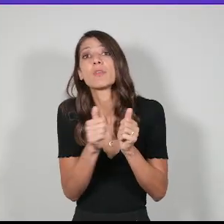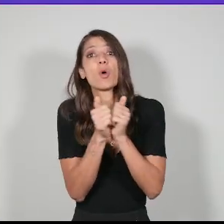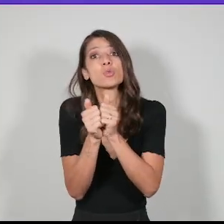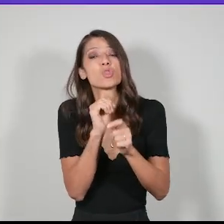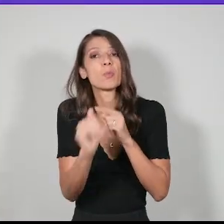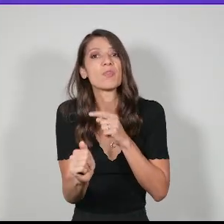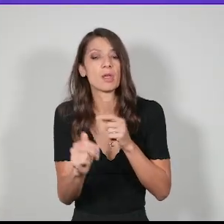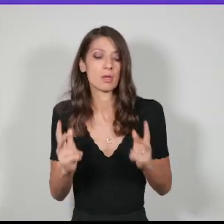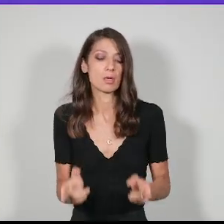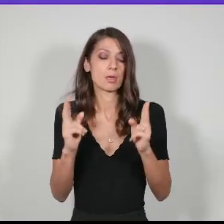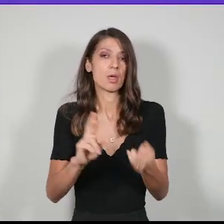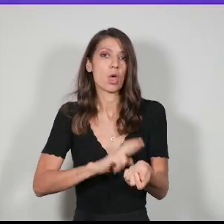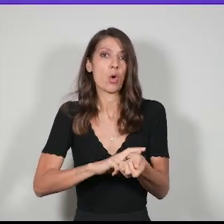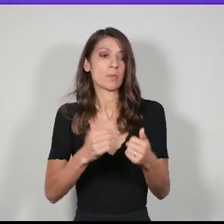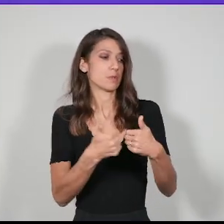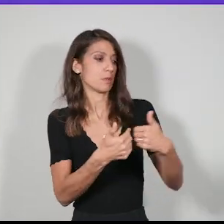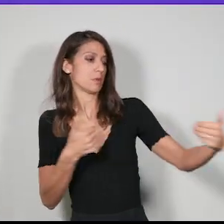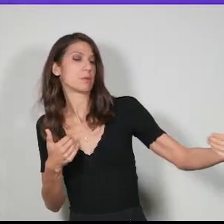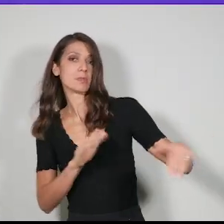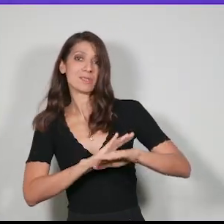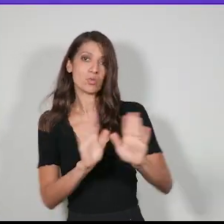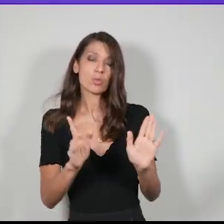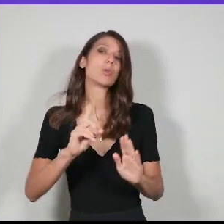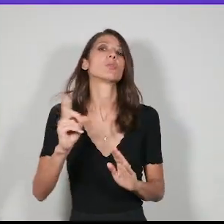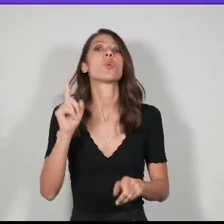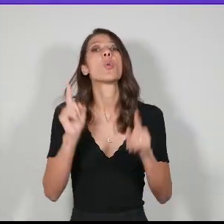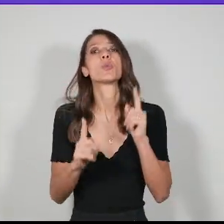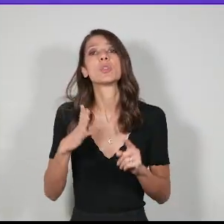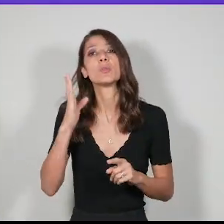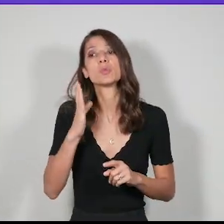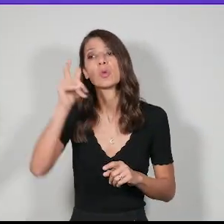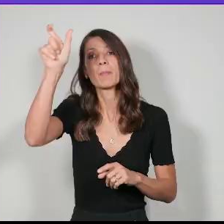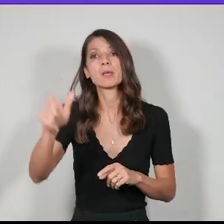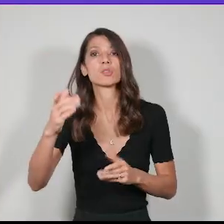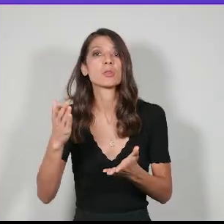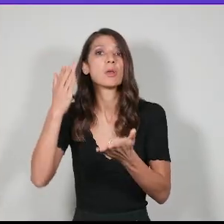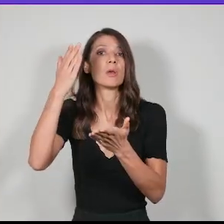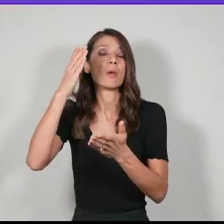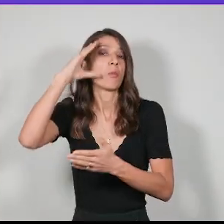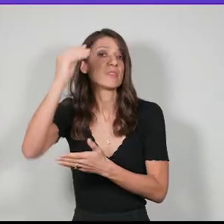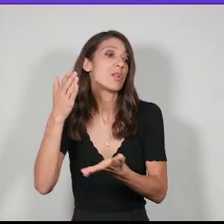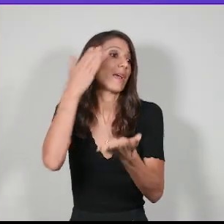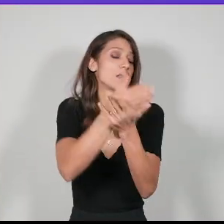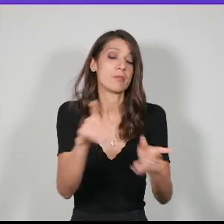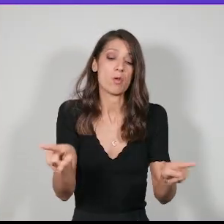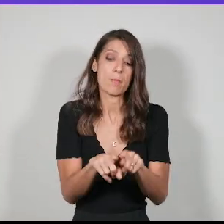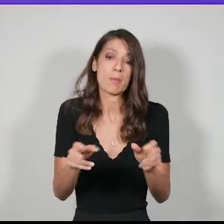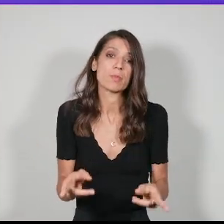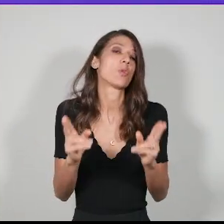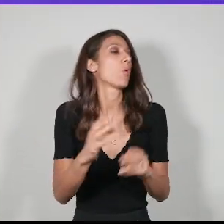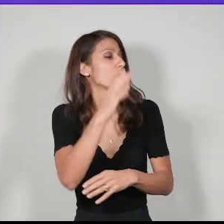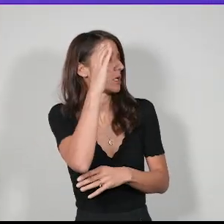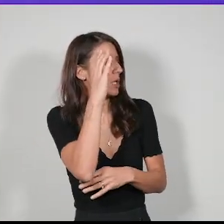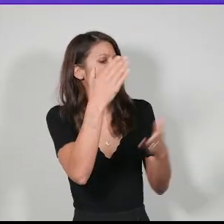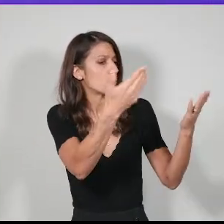pas que du temps séparé, donc c'est aussi peut-être d'avoir un professionnel qui intervient à ce moment-là, qui a une bonne écoute,